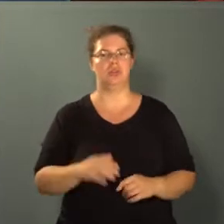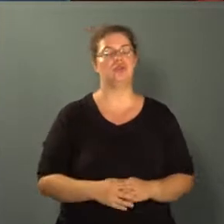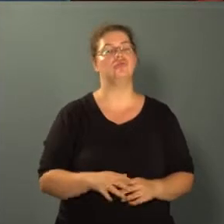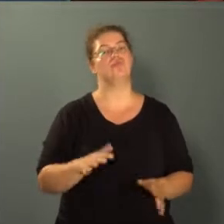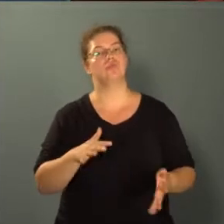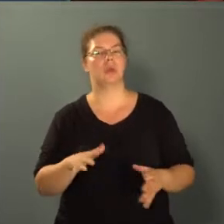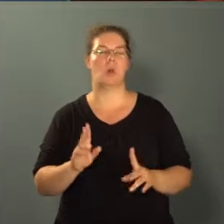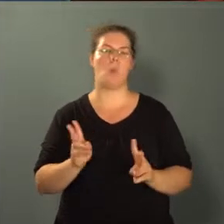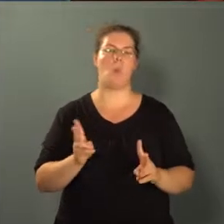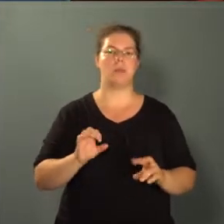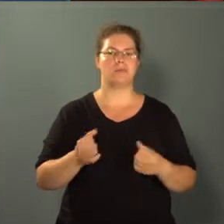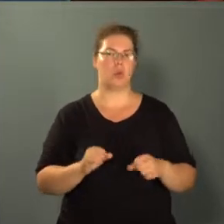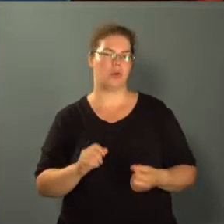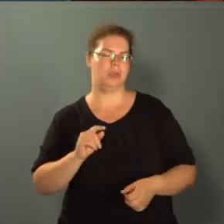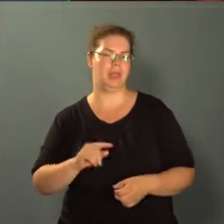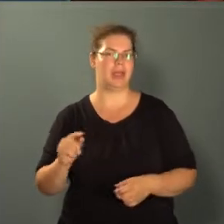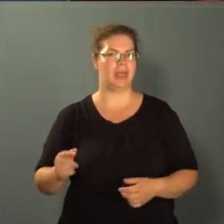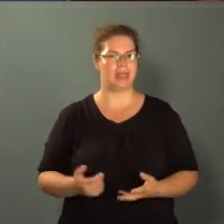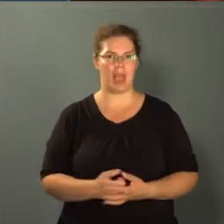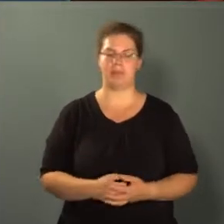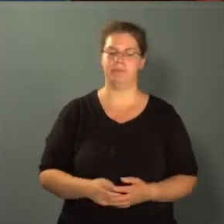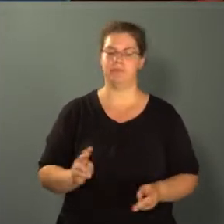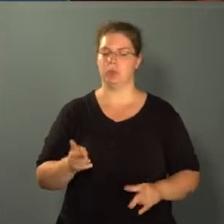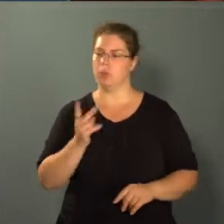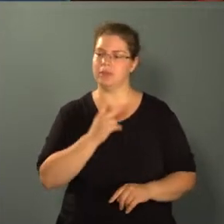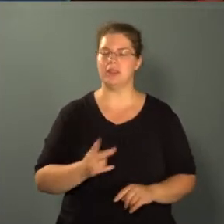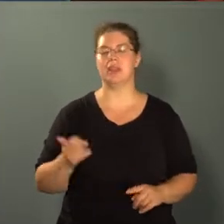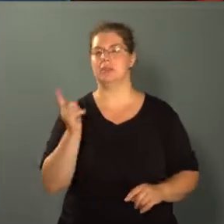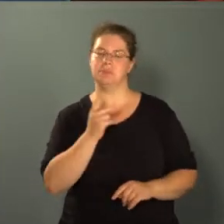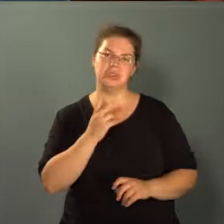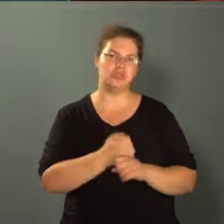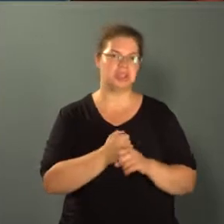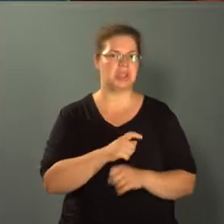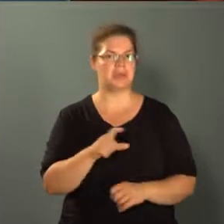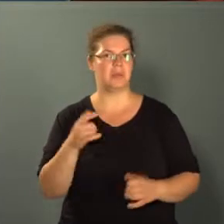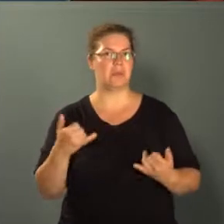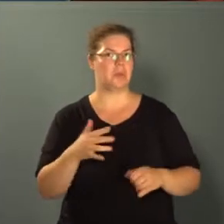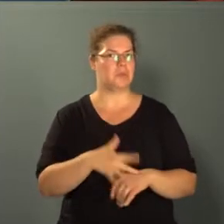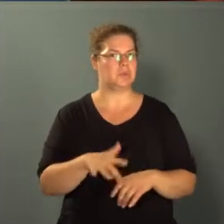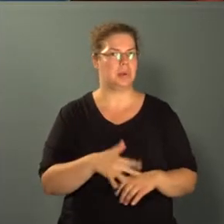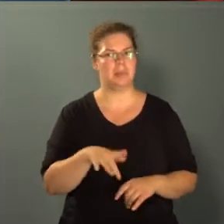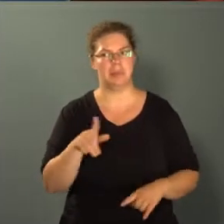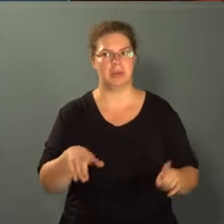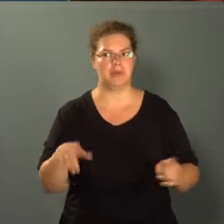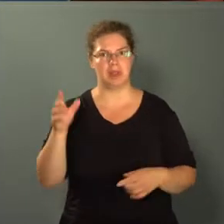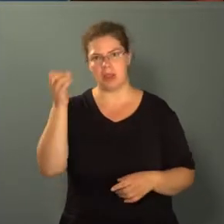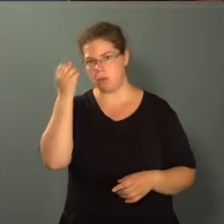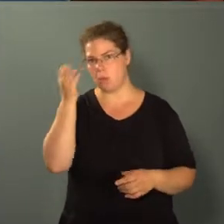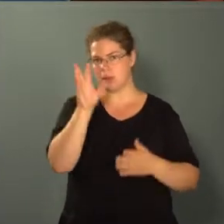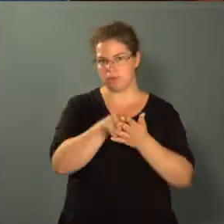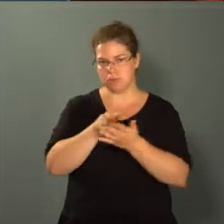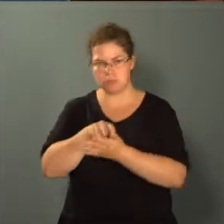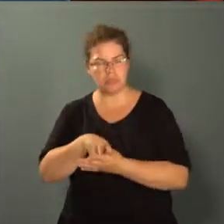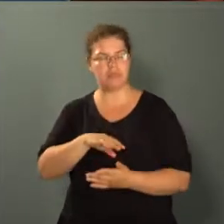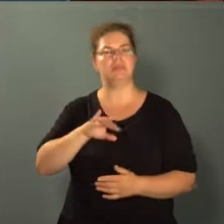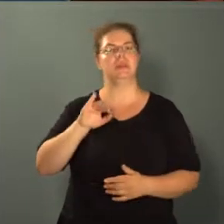akár, hogy körülbelül hogy működnek ezek, hogy néznek ki, mit csinálnak velük, úgyhogy most próbálkozunk mindenféle ötletet